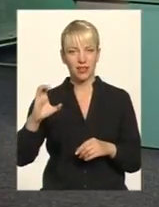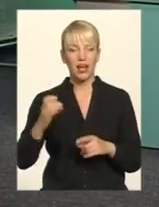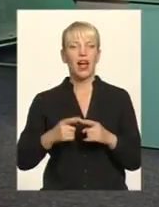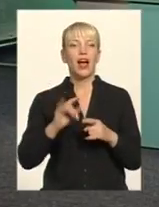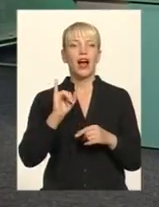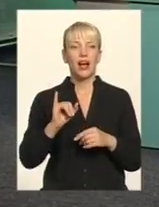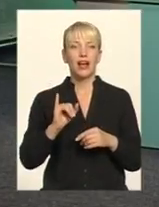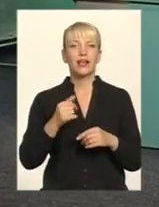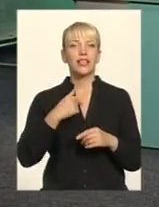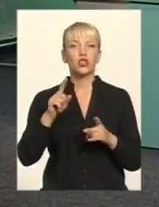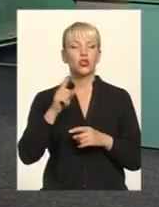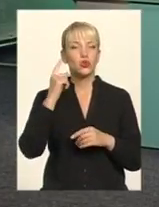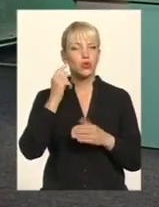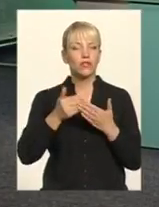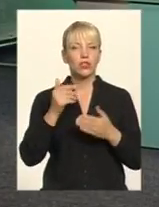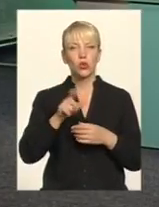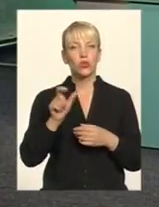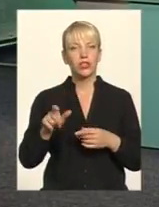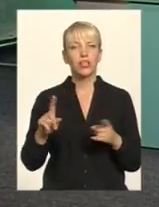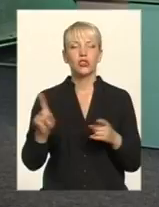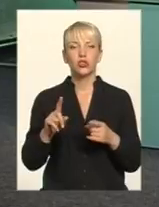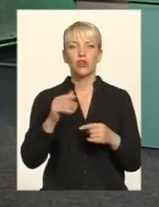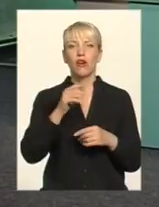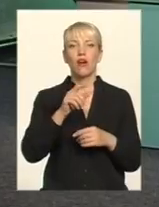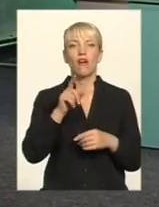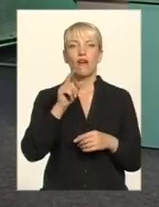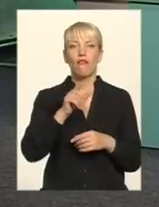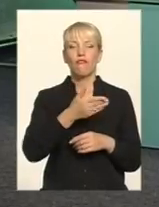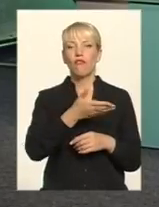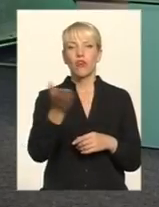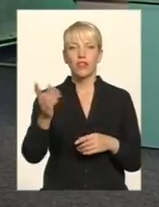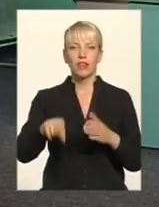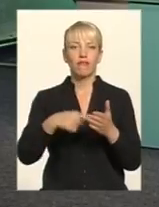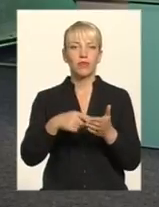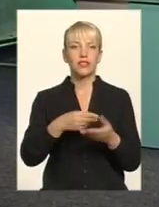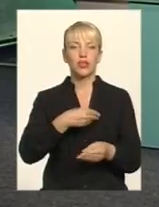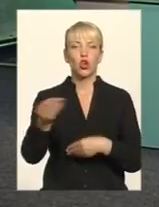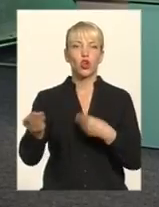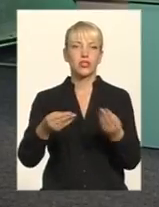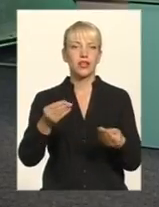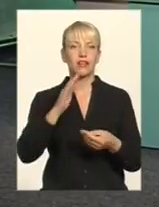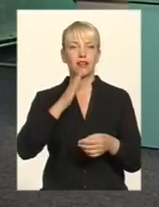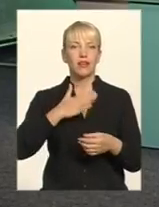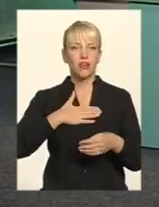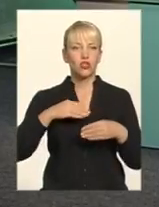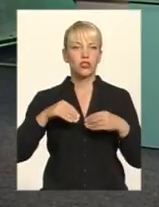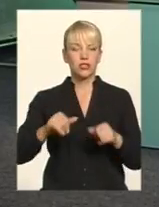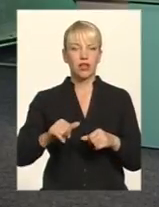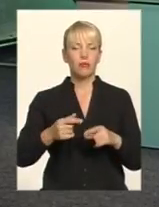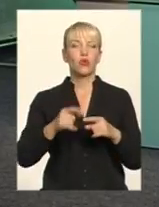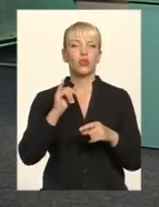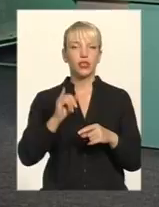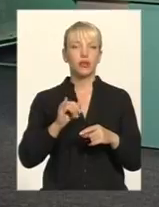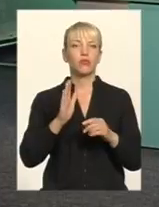людей, це що вони в місті роздали землю і зараз будуть роздавати нашу землю. Це не діло в заправках,